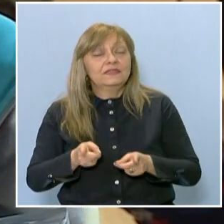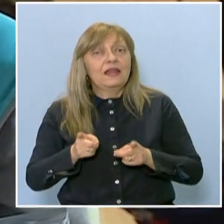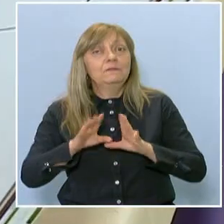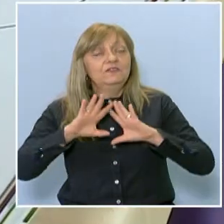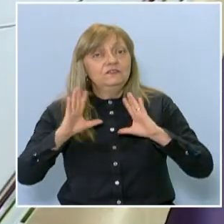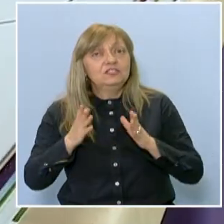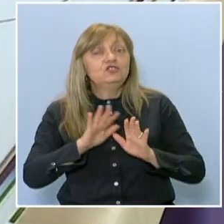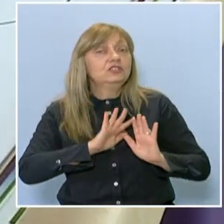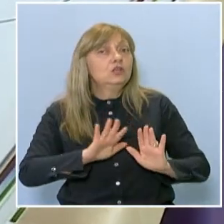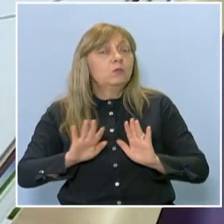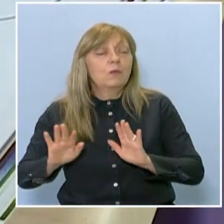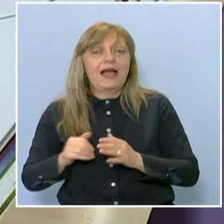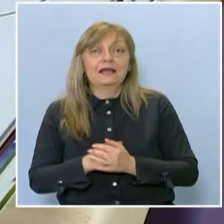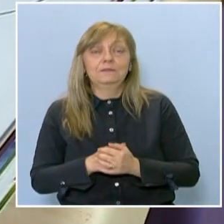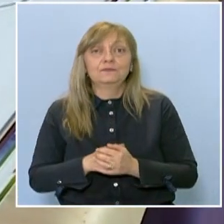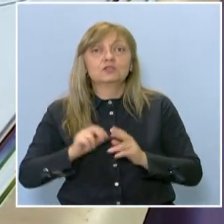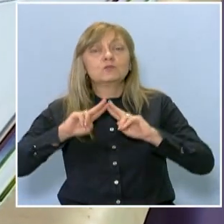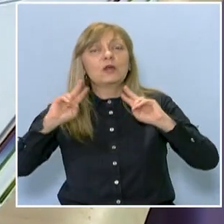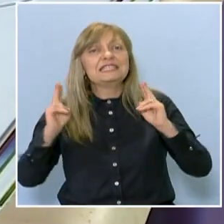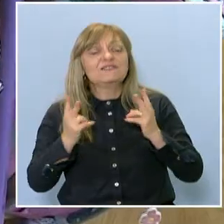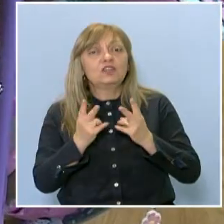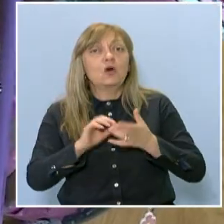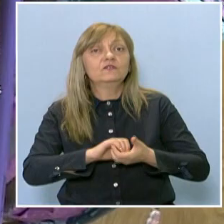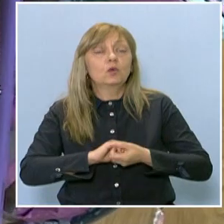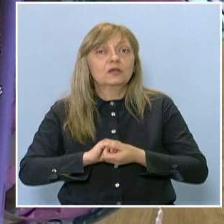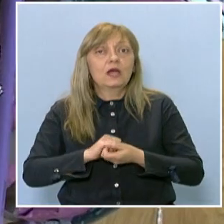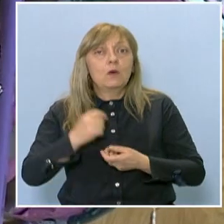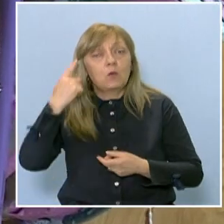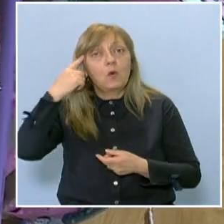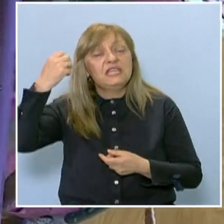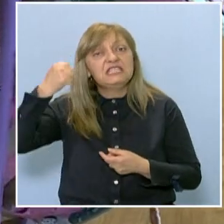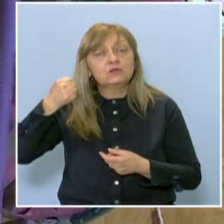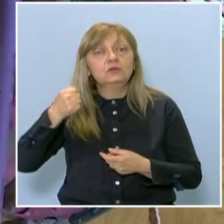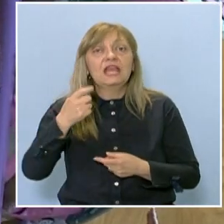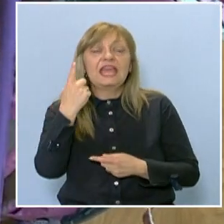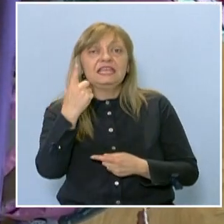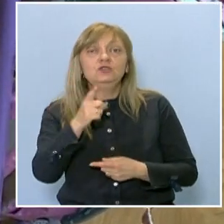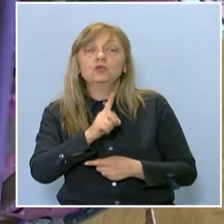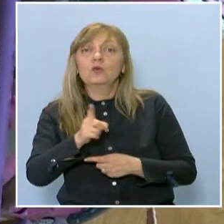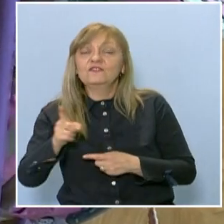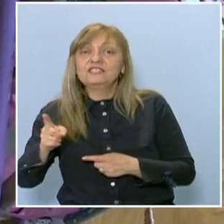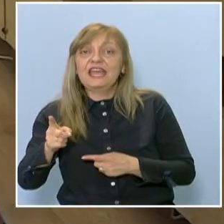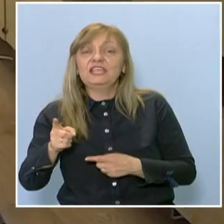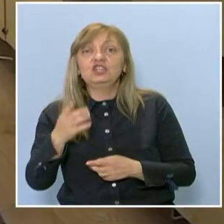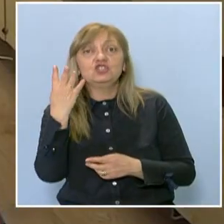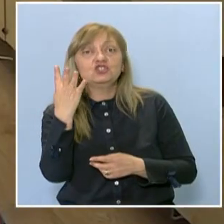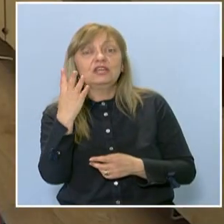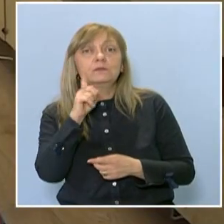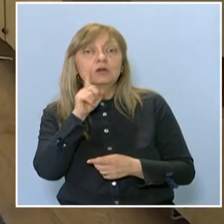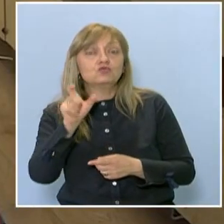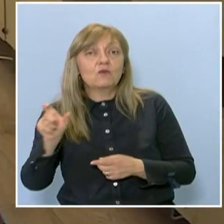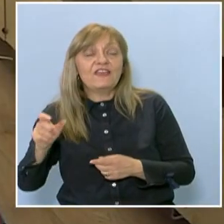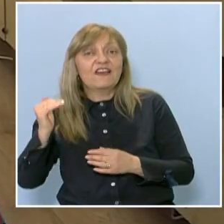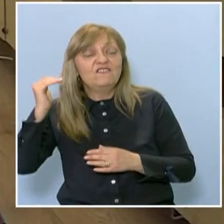помагаме. Според Световната организация по инсулт, един от всеки четирима възрастни ще получи инсулт през живота си. А у